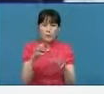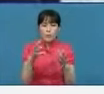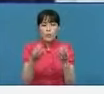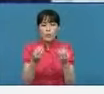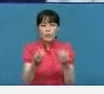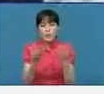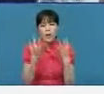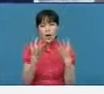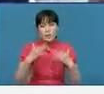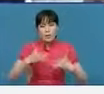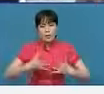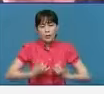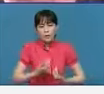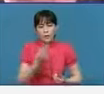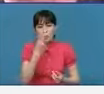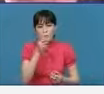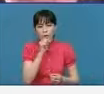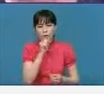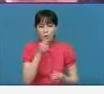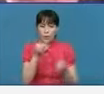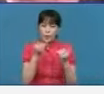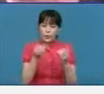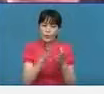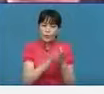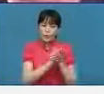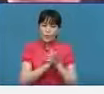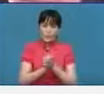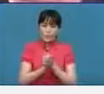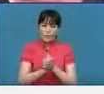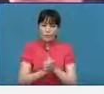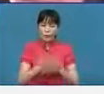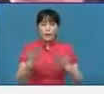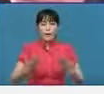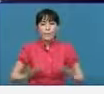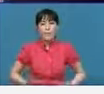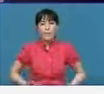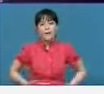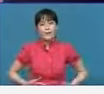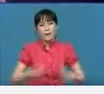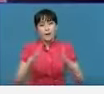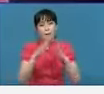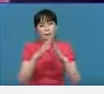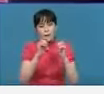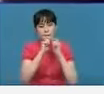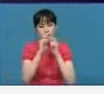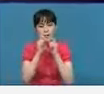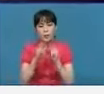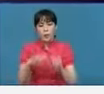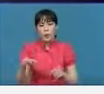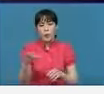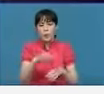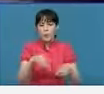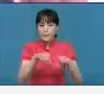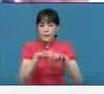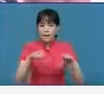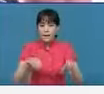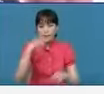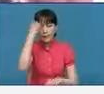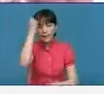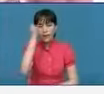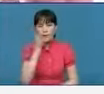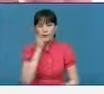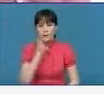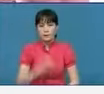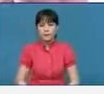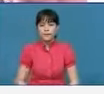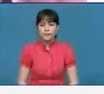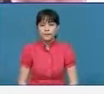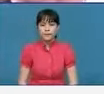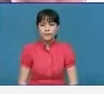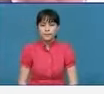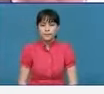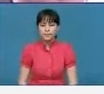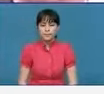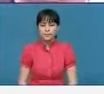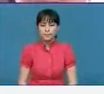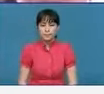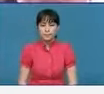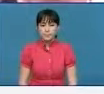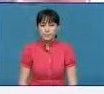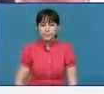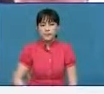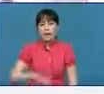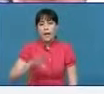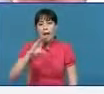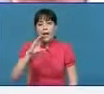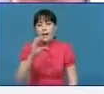бастан өткерген майдангер бүгінгі бейбіт күнде баспана беріп, құрмет көрсеткен облыс әкіміне дән разы. Сталинградта